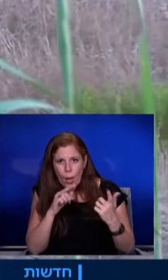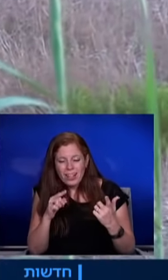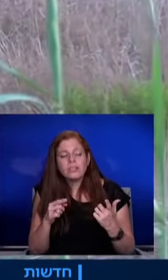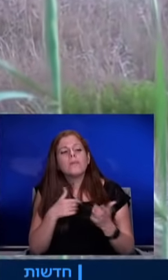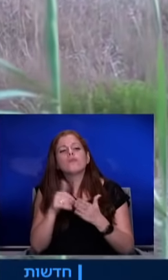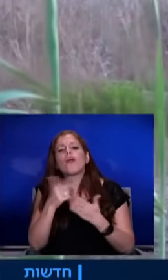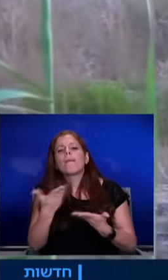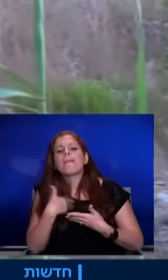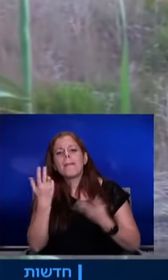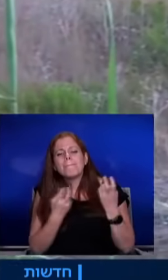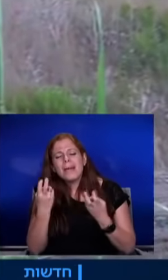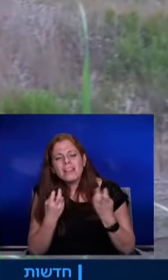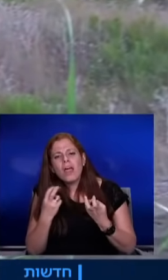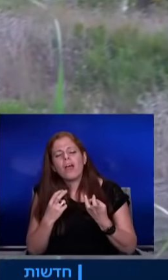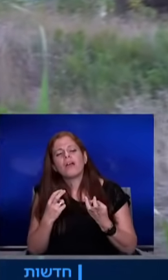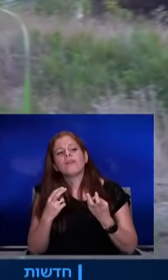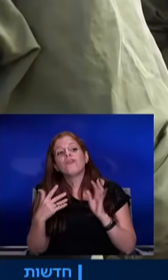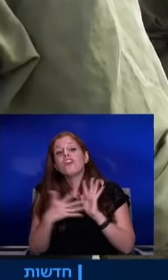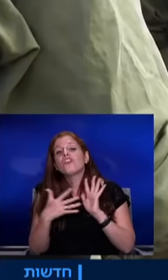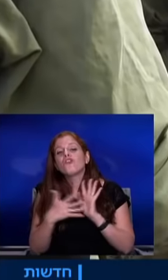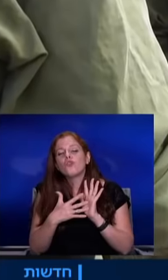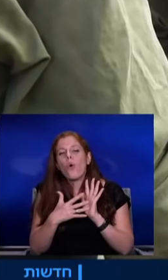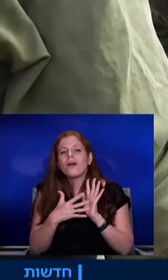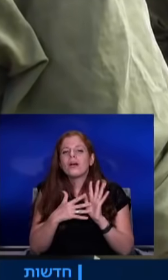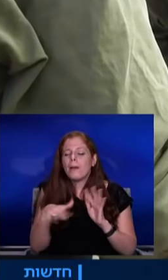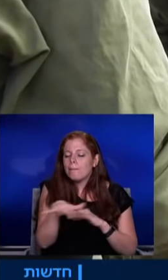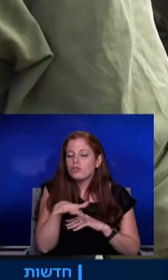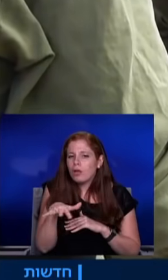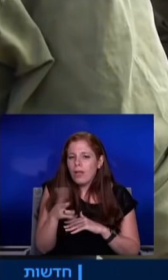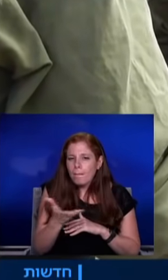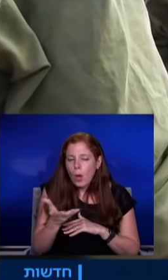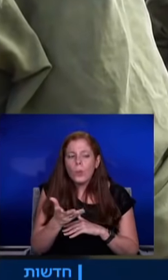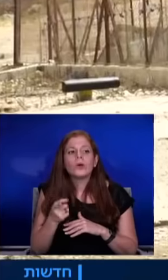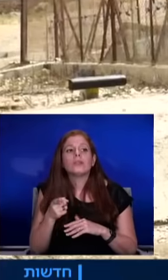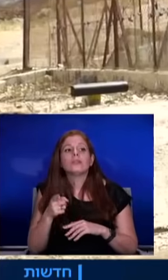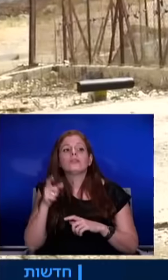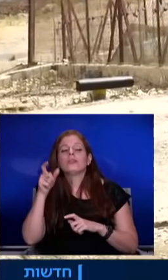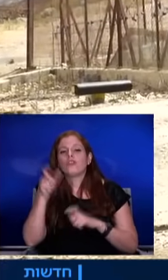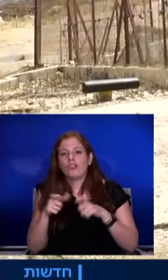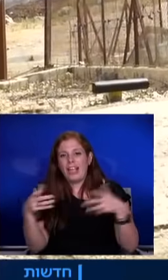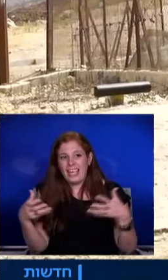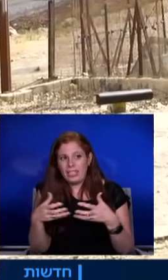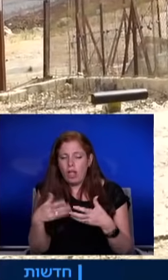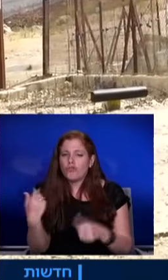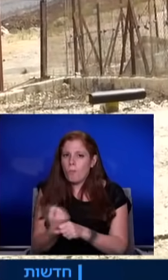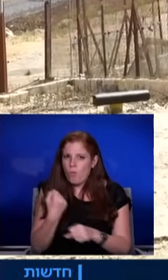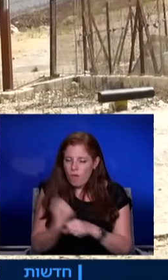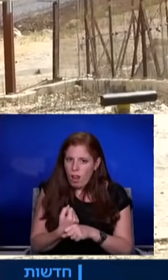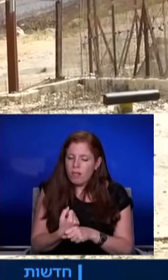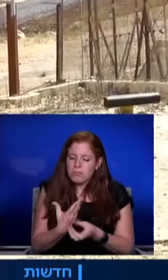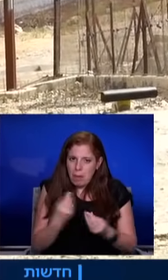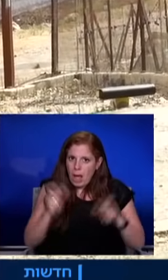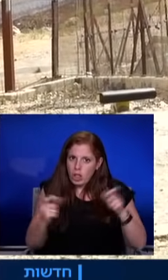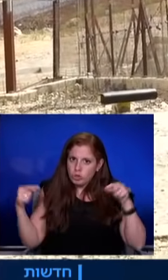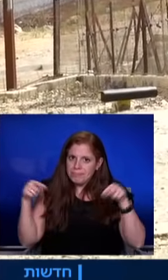מידע ולתרגם אותו בסריקות בשטח, ואנשי יחידת מרעול שמופעלת בהיקף גדול כל כך בפעם הראשונה